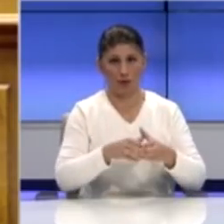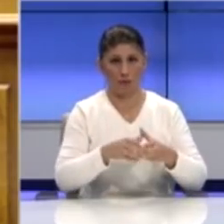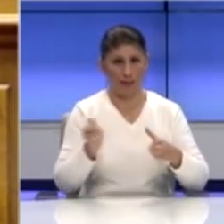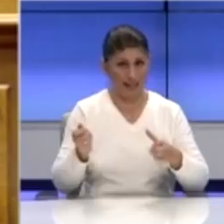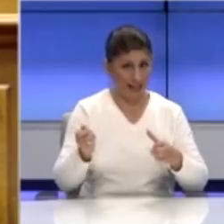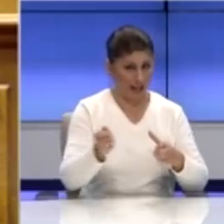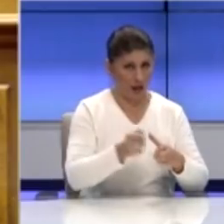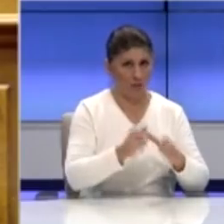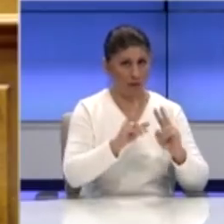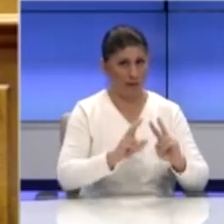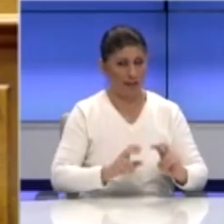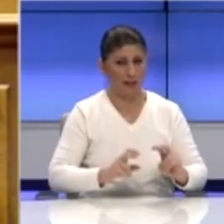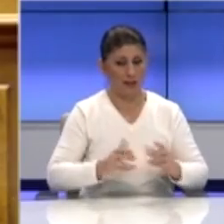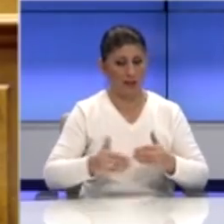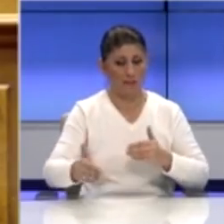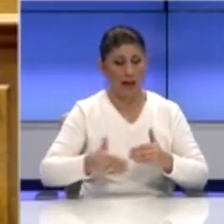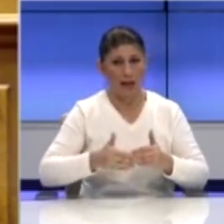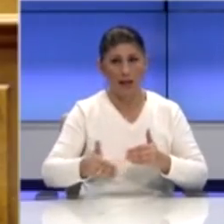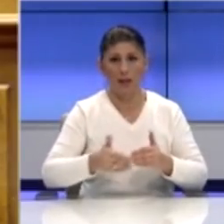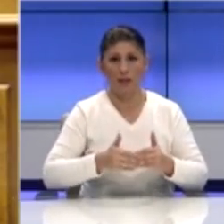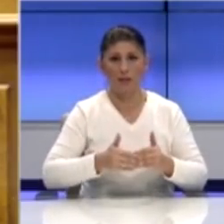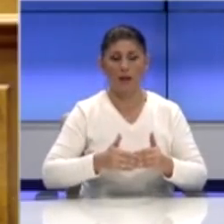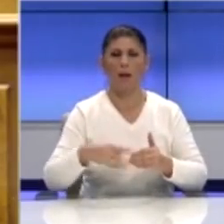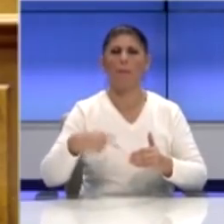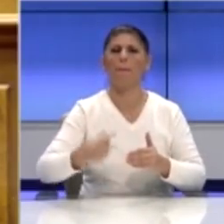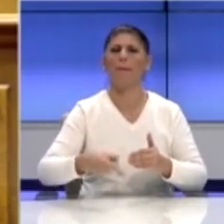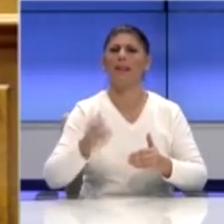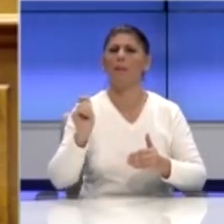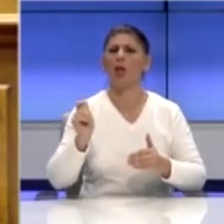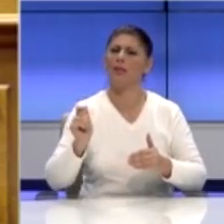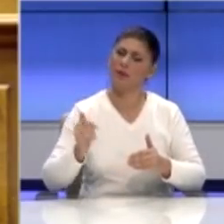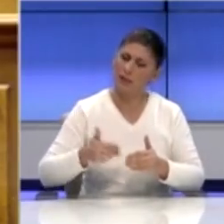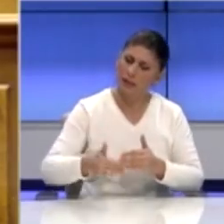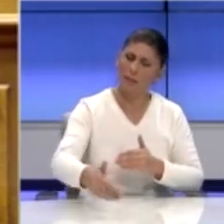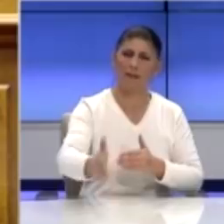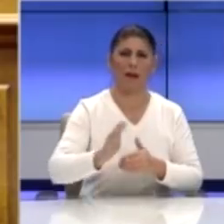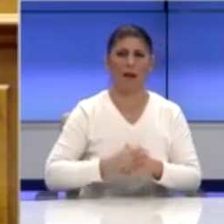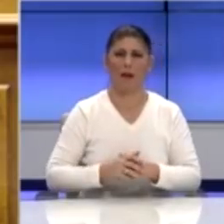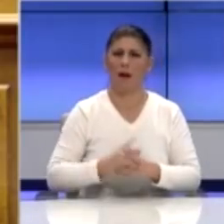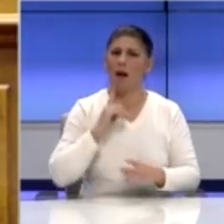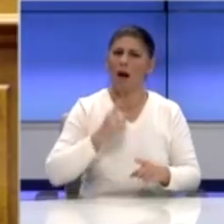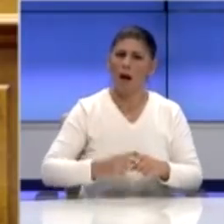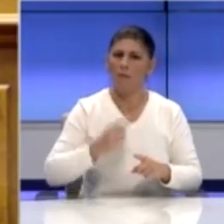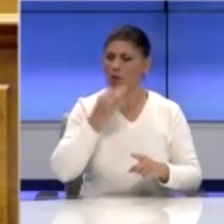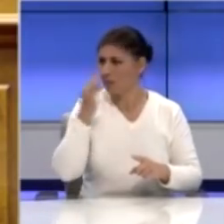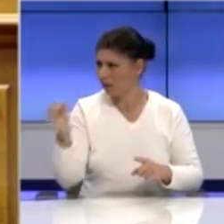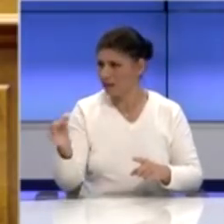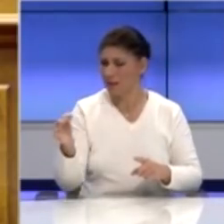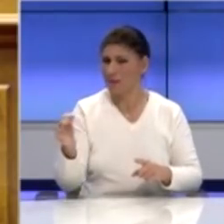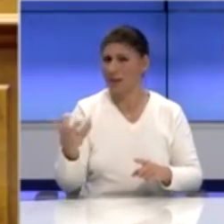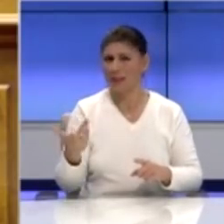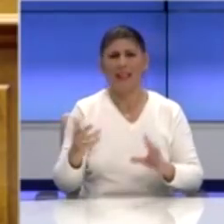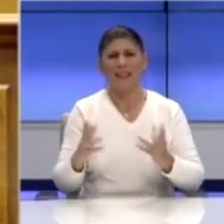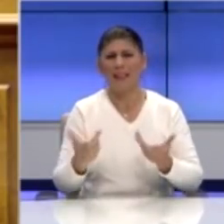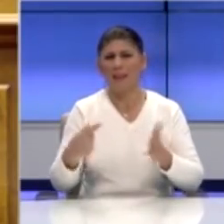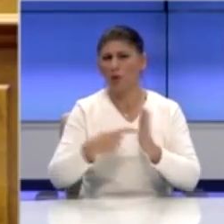χρέος που θα εξετάσει την περίοδο από τη μεταπολίτευση και μετά. Το πιο απλό που θα μπορούσε να σας πει κανείς είναι